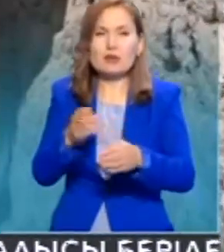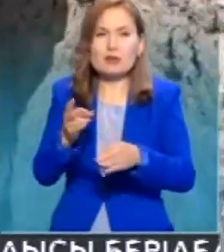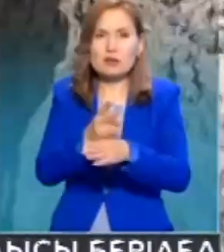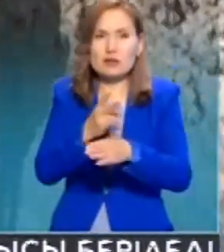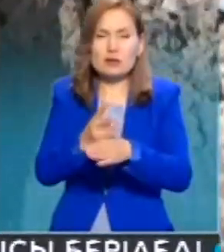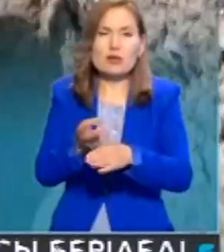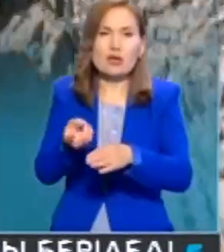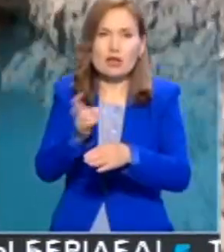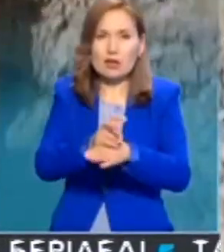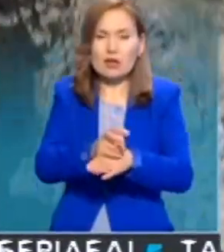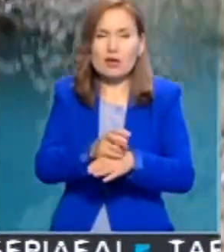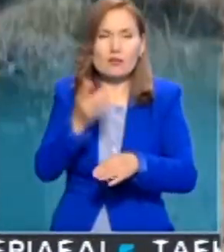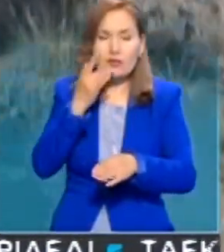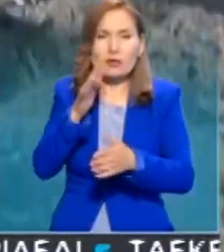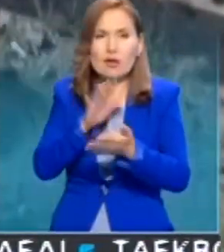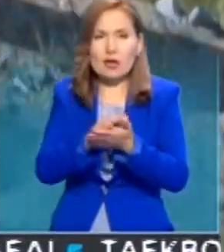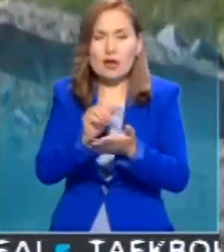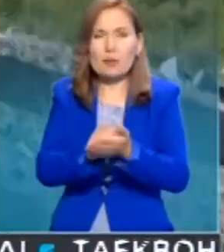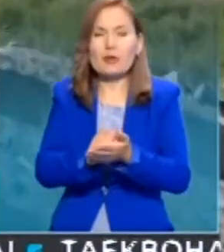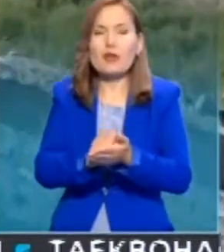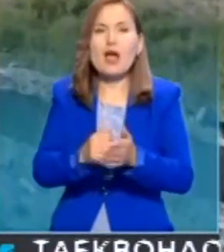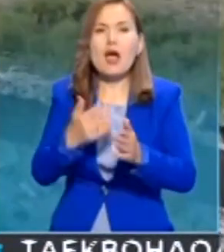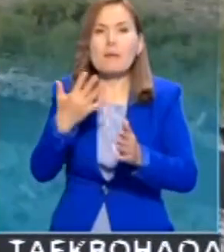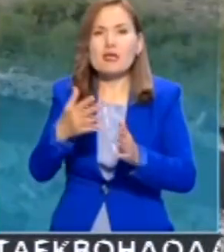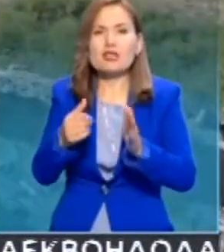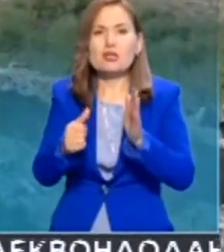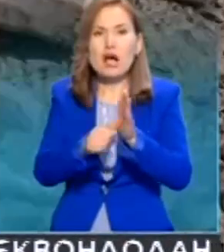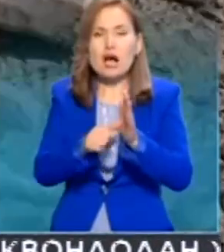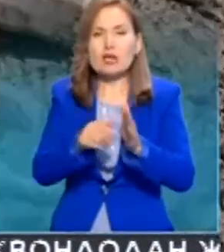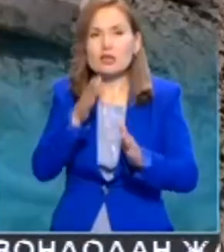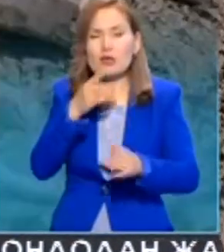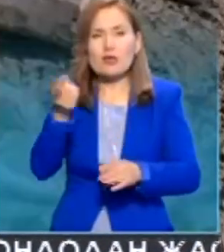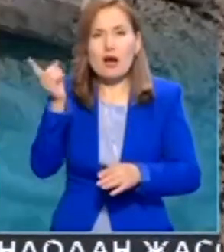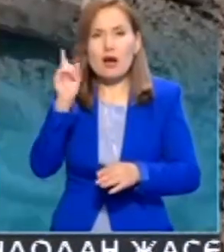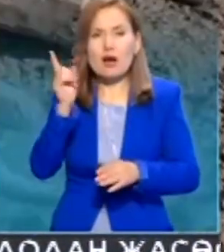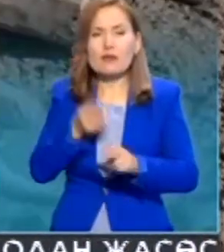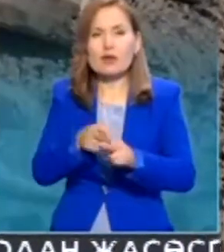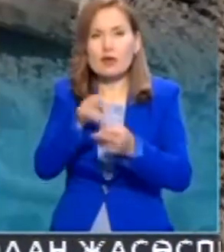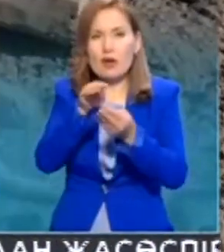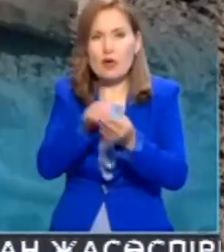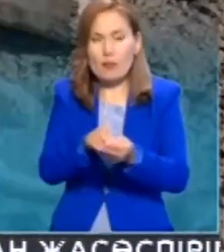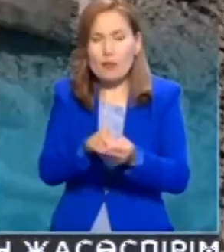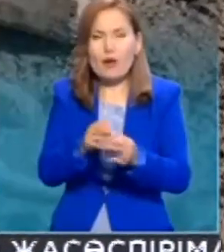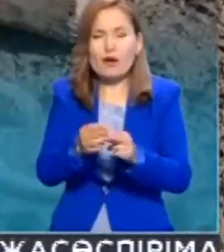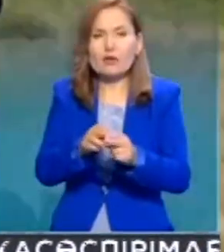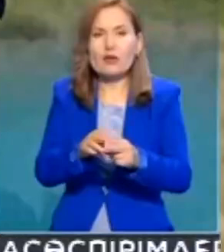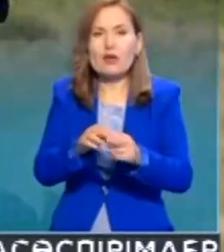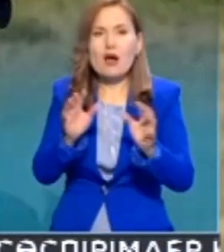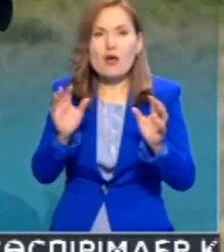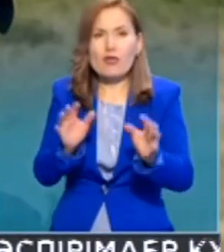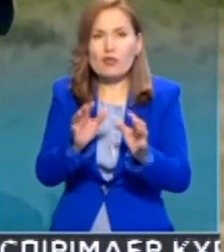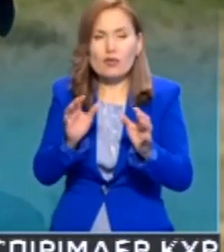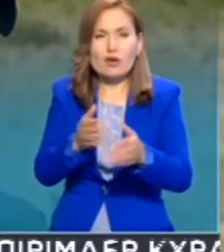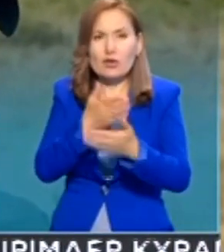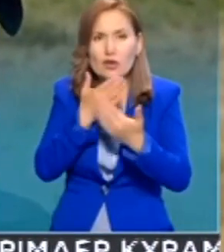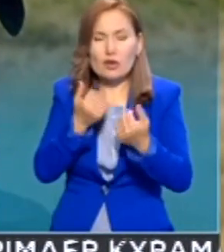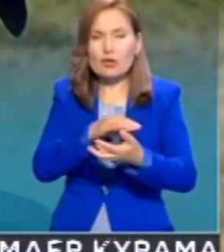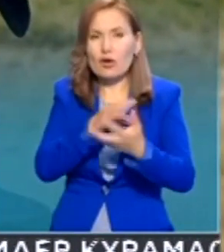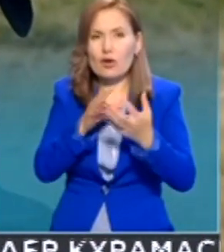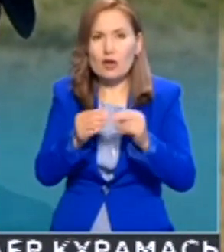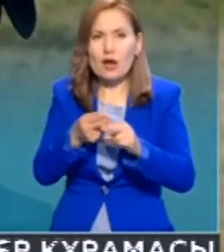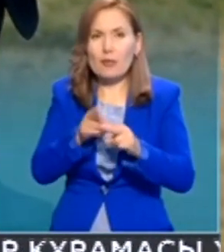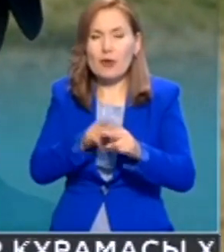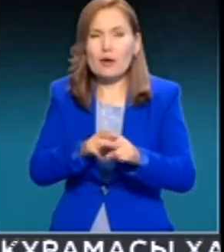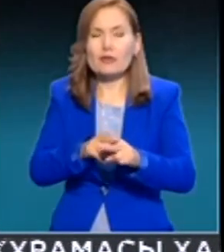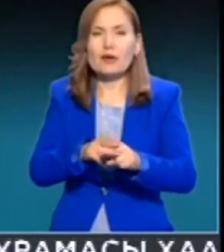біздің заманымызға дейінгі 5-7 ғасырларға жатады. Қазылғандарынан қандай құнды заттардың қолды болып жатқандығы белгісіз. Анықтап